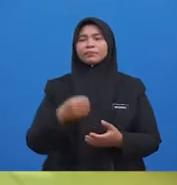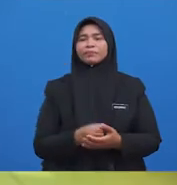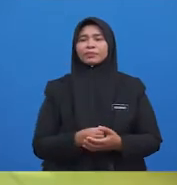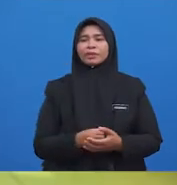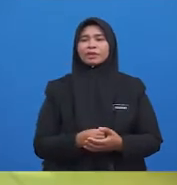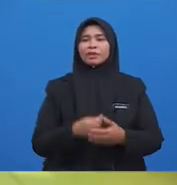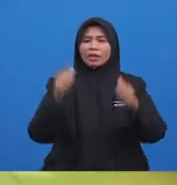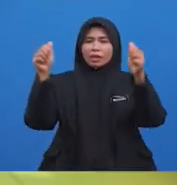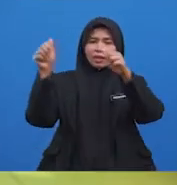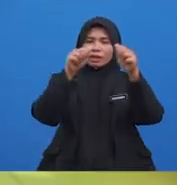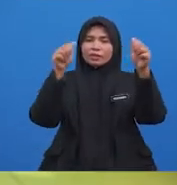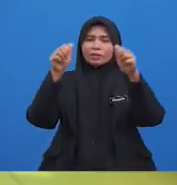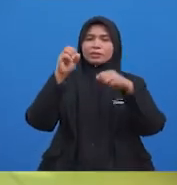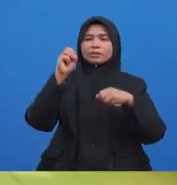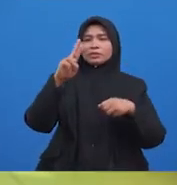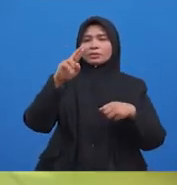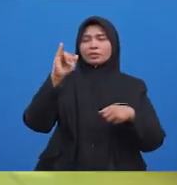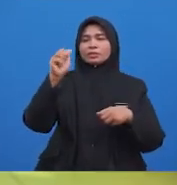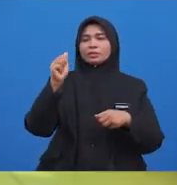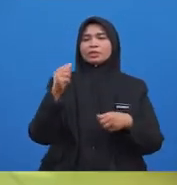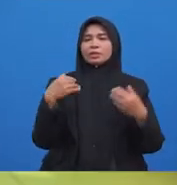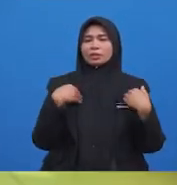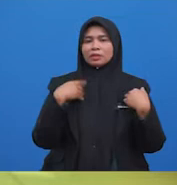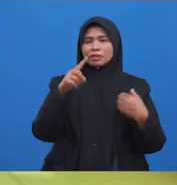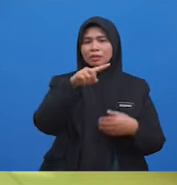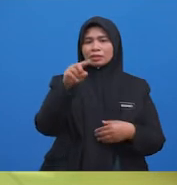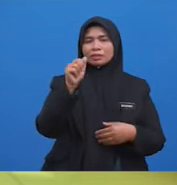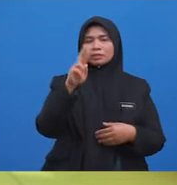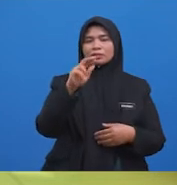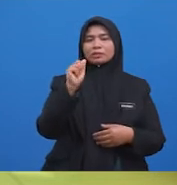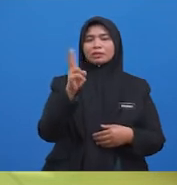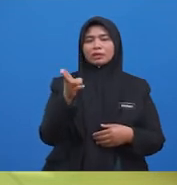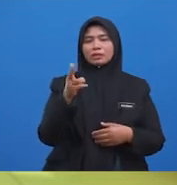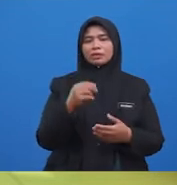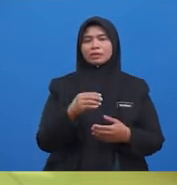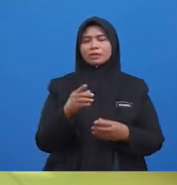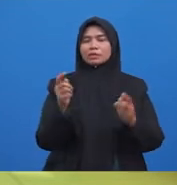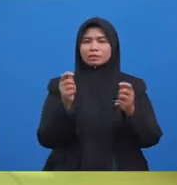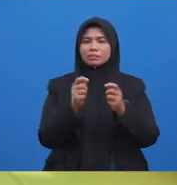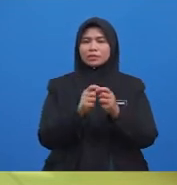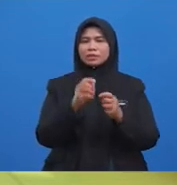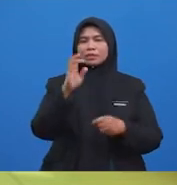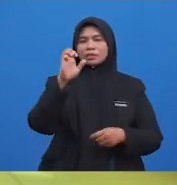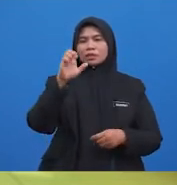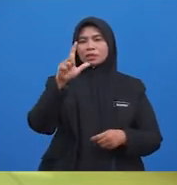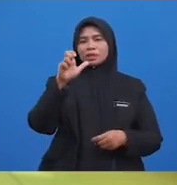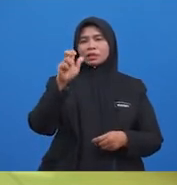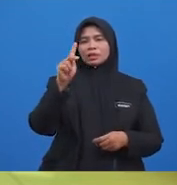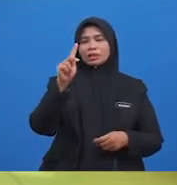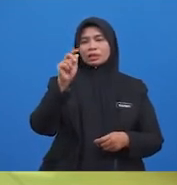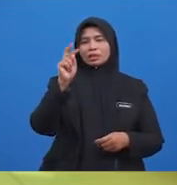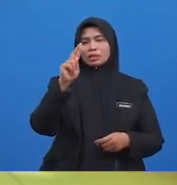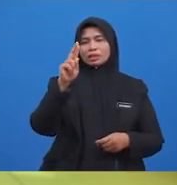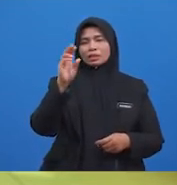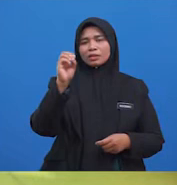angin Surya mengandungi Zara Zara bejas seperti elektron proton